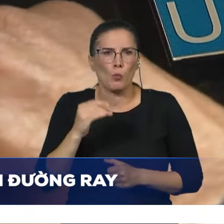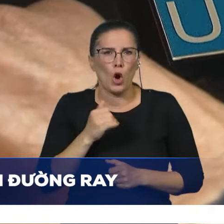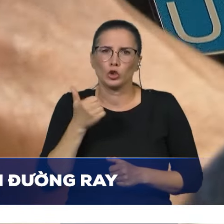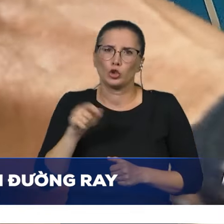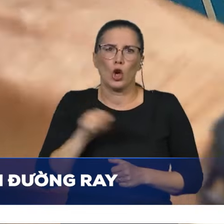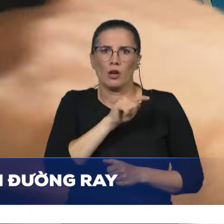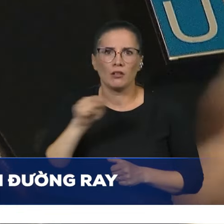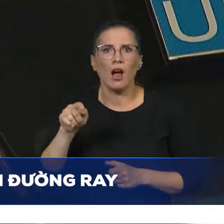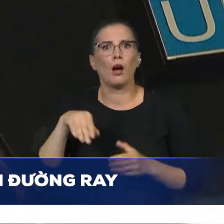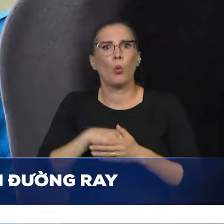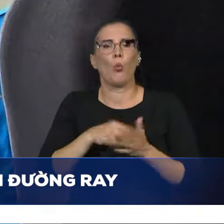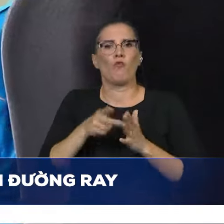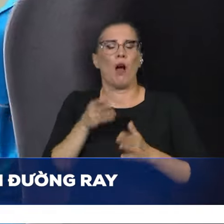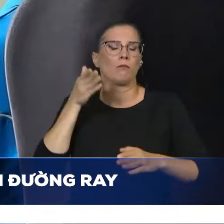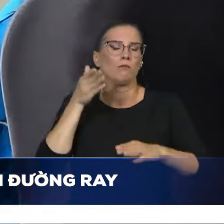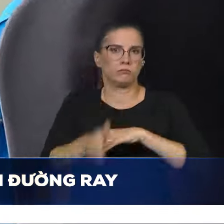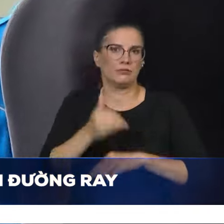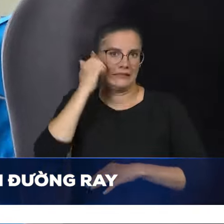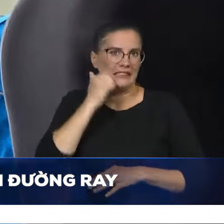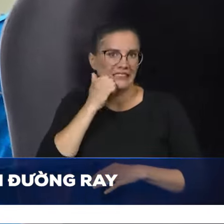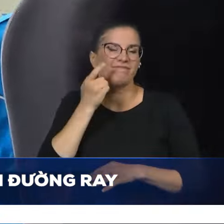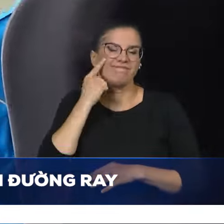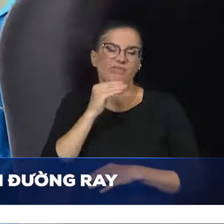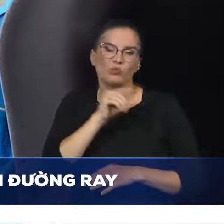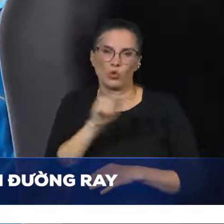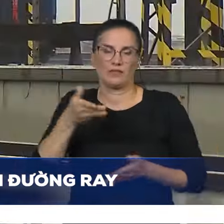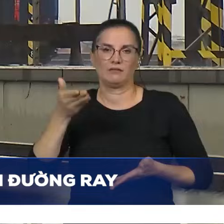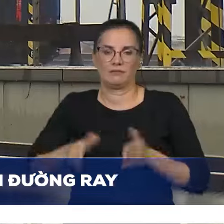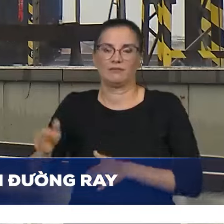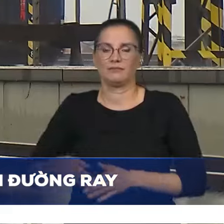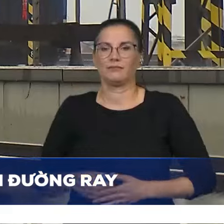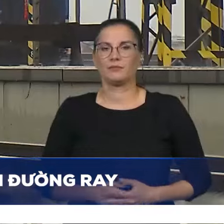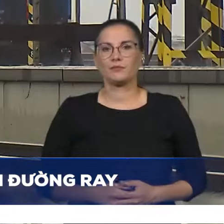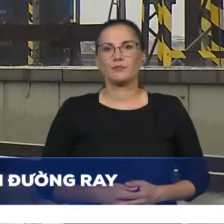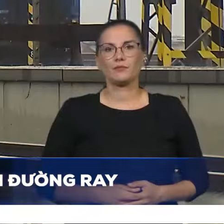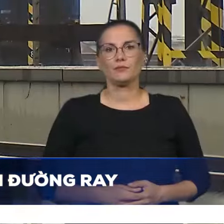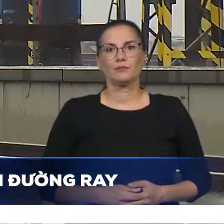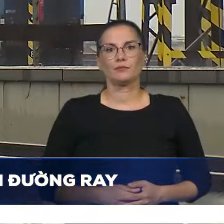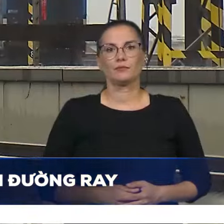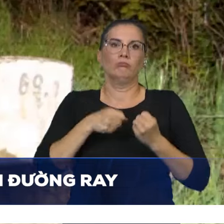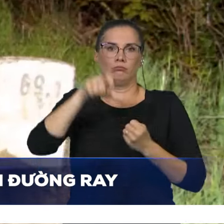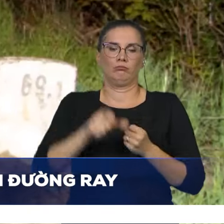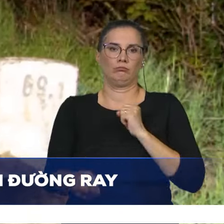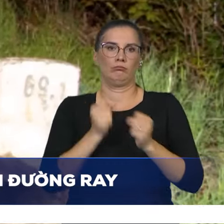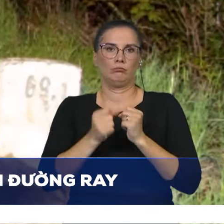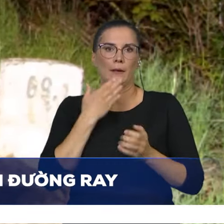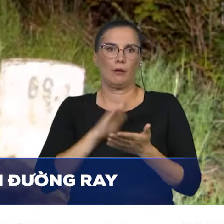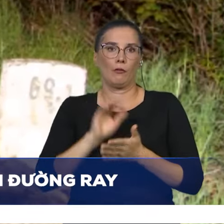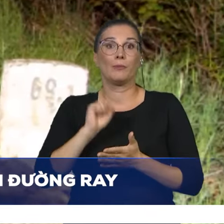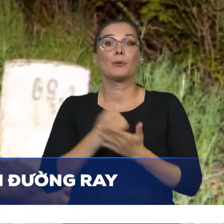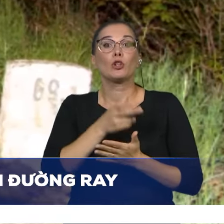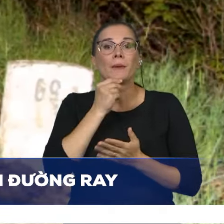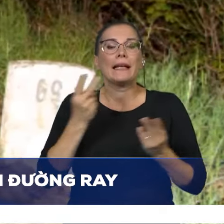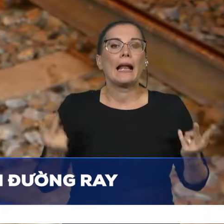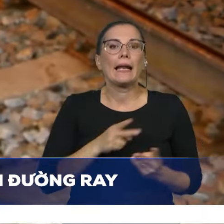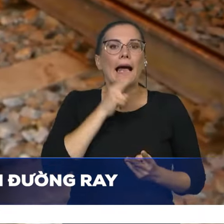km/h. May mắn không có thương tích trong vụ việc. Trong trường hợp tốt, bánh xe sẽ nghiền nát đá và đi tiếp, còn trong trường hợp xấu có thể xảy ra chật bánh. Theo Cục